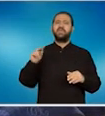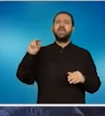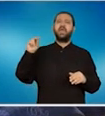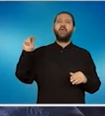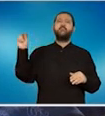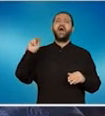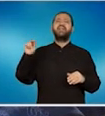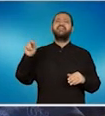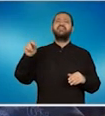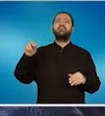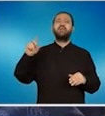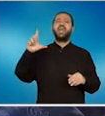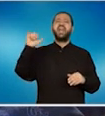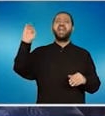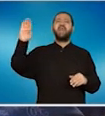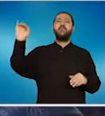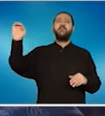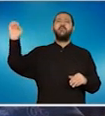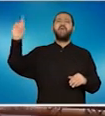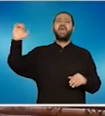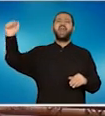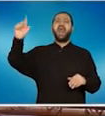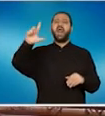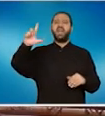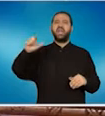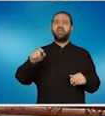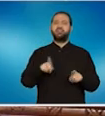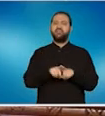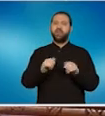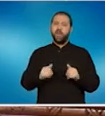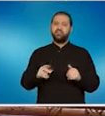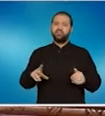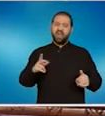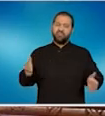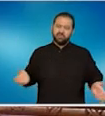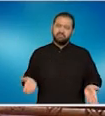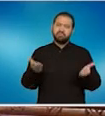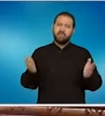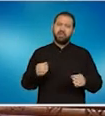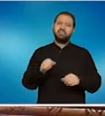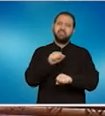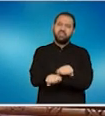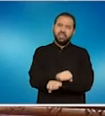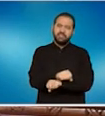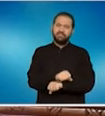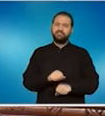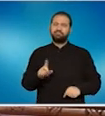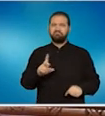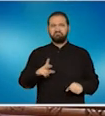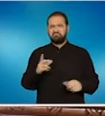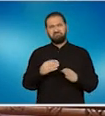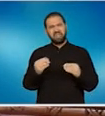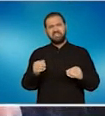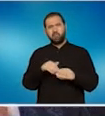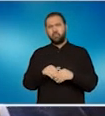Liberal. Cu alte cuvinte, n-a fost turnător. Și așa a fost demn până la capăt. Nu a stat foarte